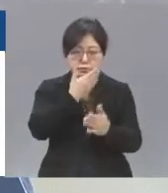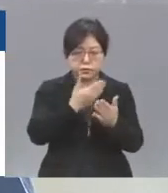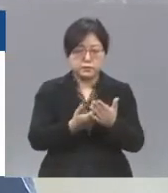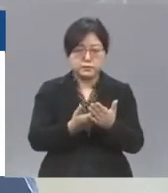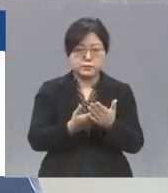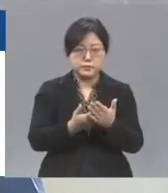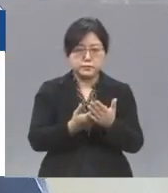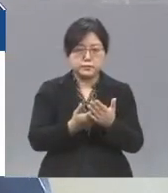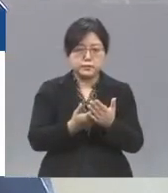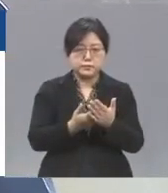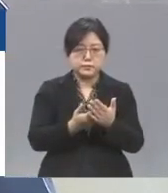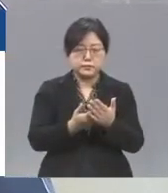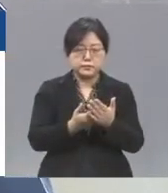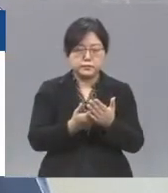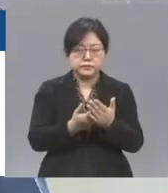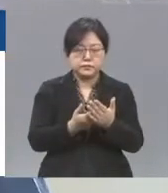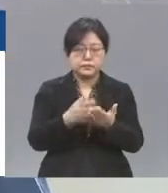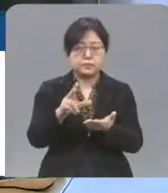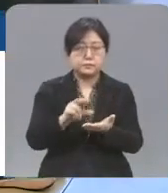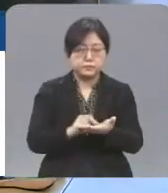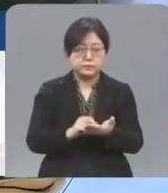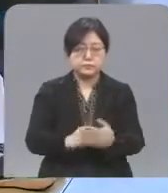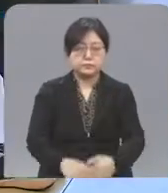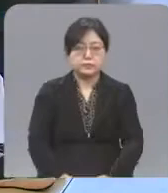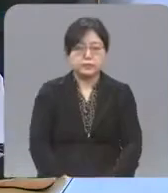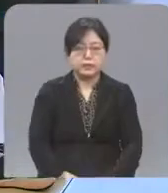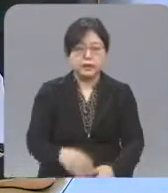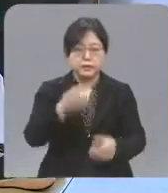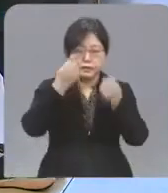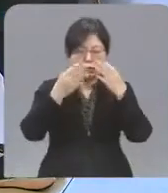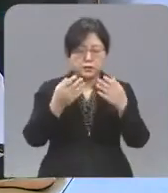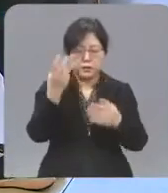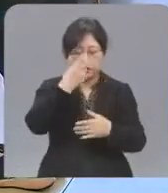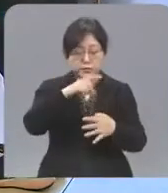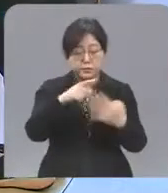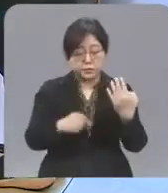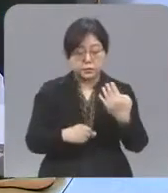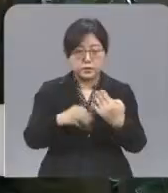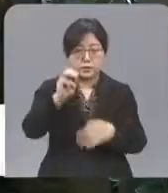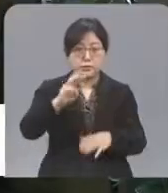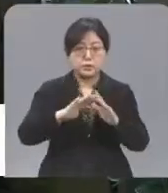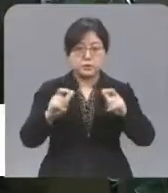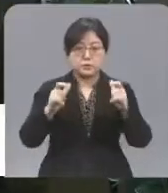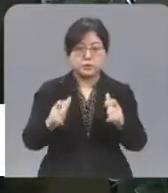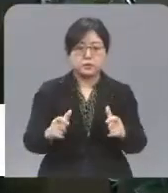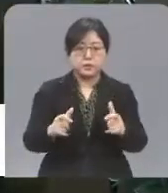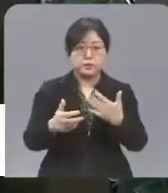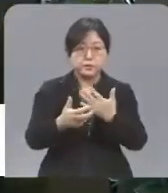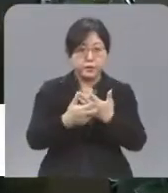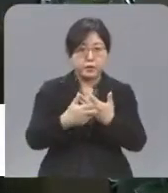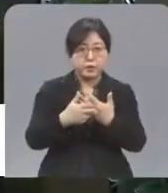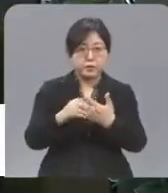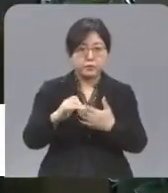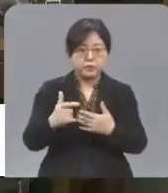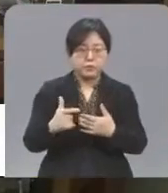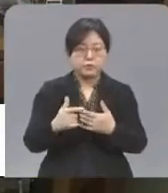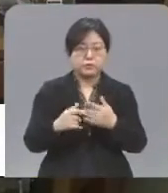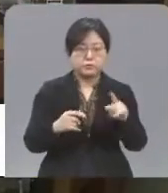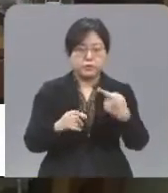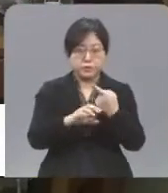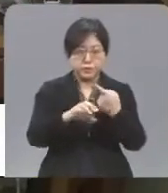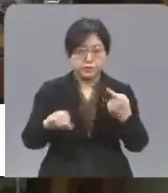일단은 가장 큰 관건이 되겠고. 새로운 검사 체계에 따라 광주와 전남 지역 병의원 100여 곳도